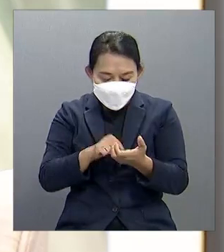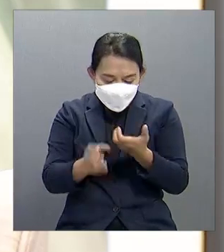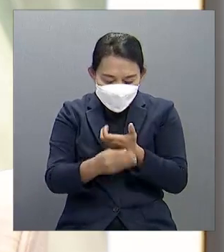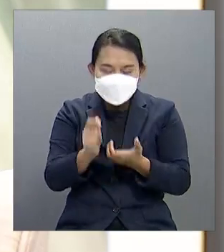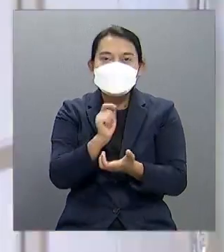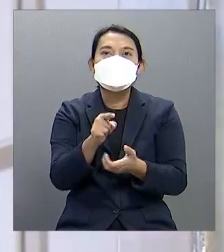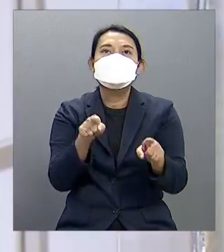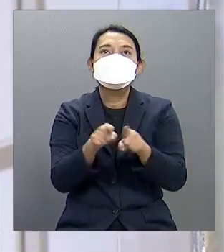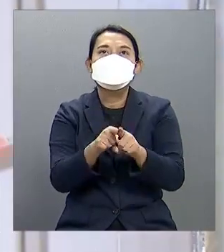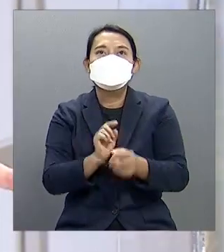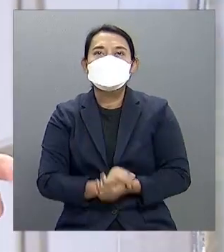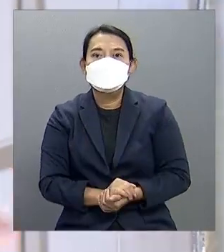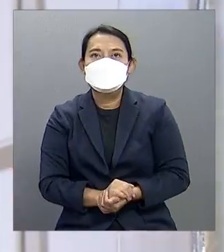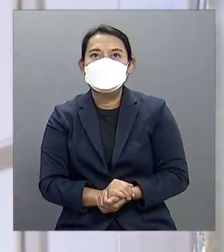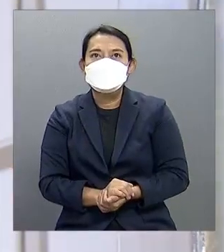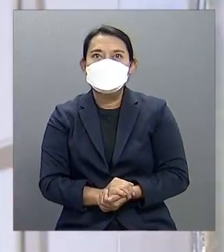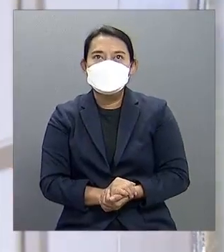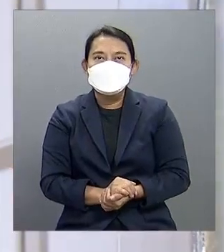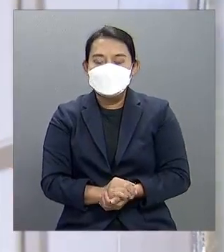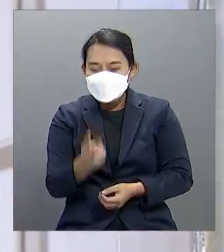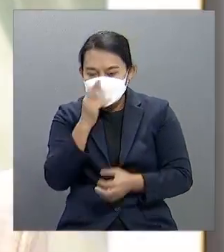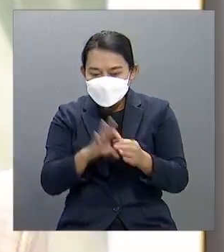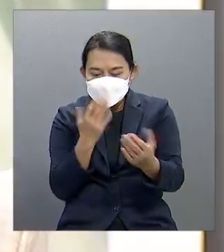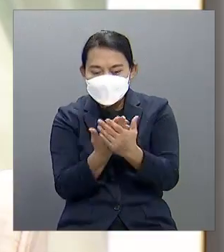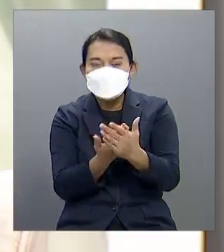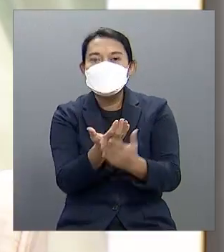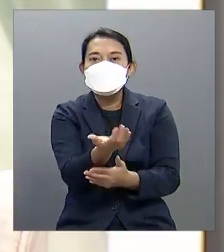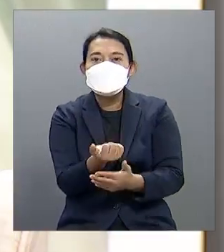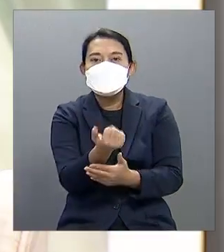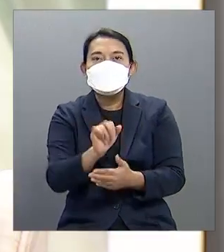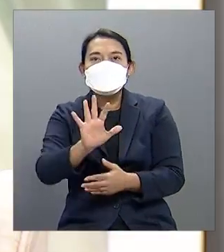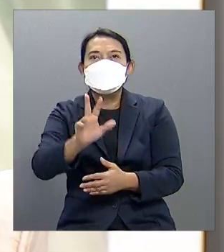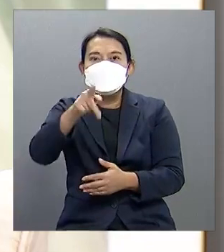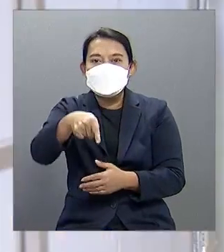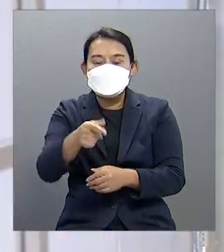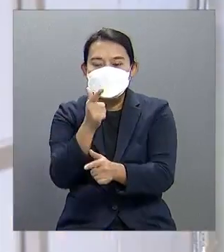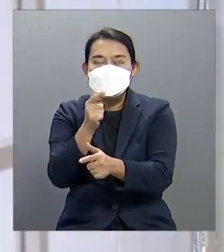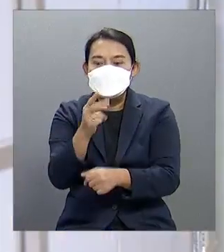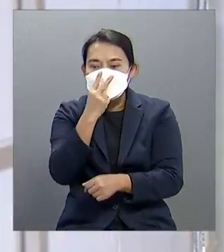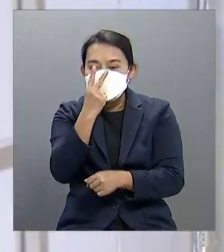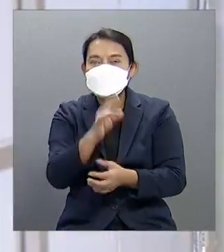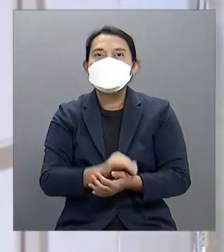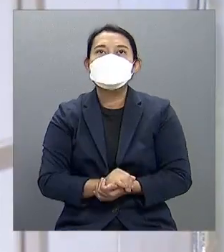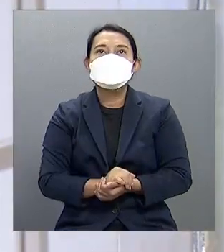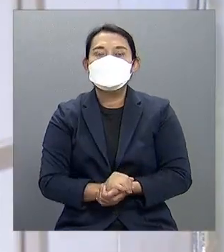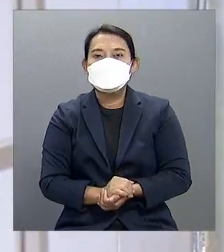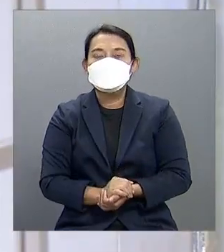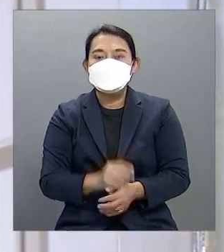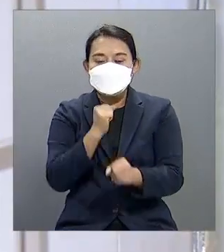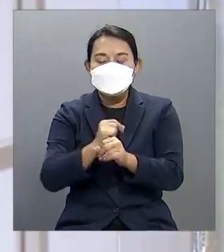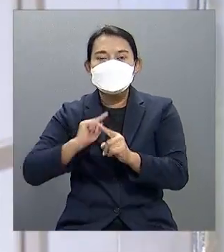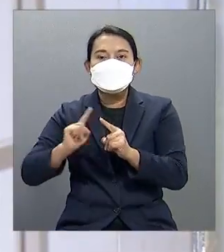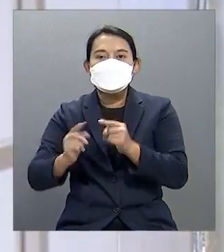ภาพ ดูเหมือนร้อนเงินนะเมื่อต้นรายการขอยืมพี่ปุ้ยเป้ 5,000 ใช่ค่ะ ไปเลี้ยงปูกันหน่อยดีกว่าคุณผู้ชมทำอะไรเดี๋ยวนี้ไม่ว่าเกษตรกรรมหรือปศุสั